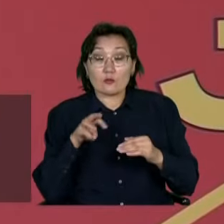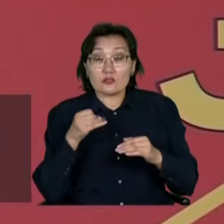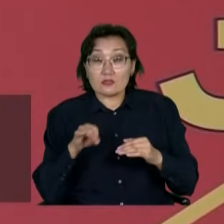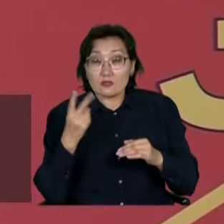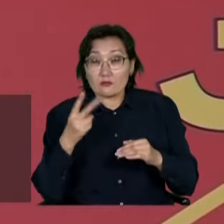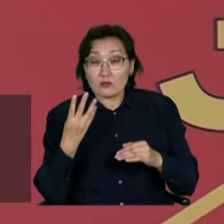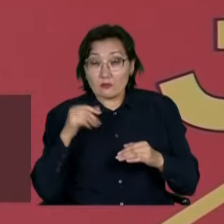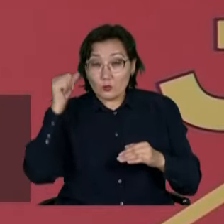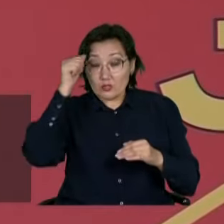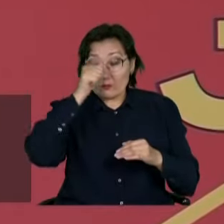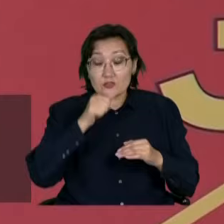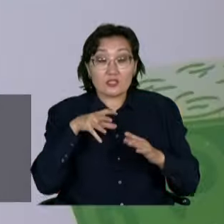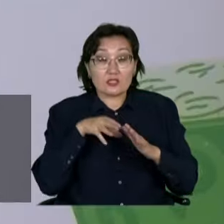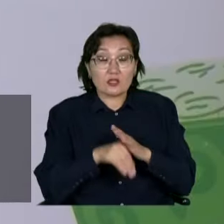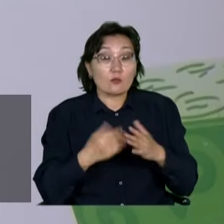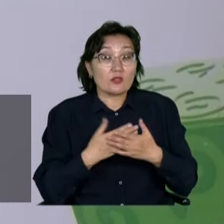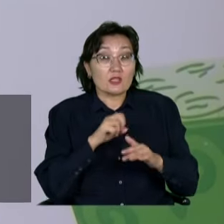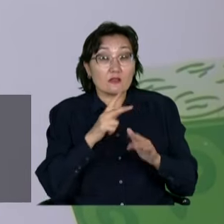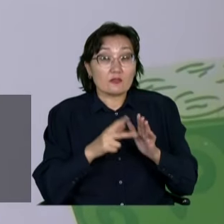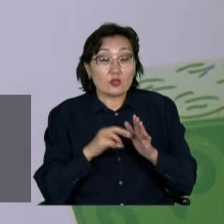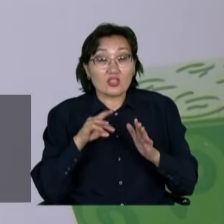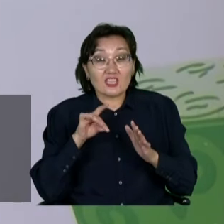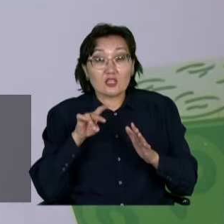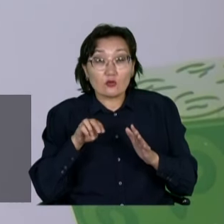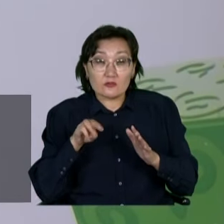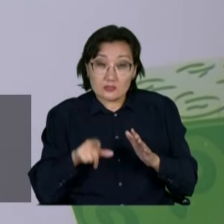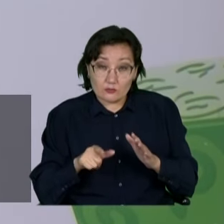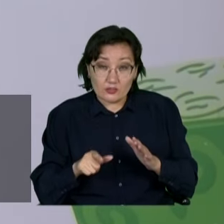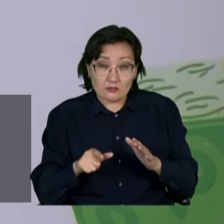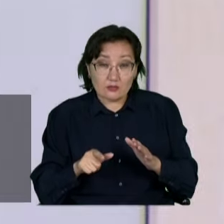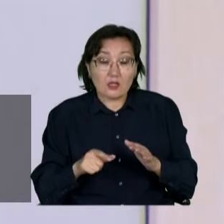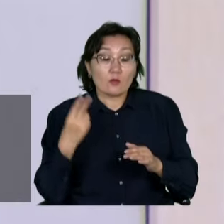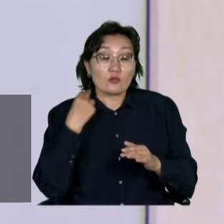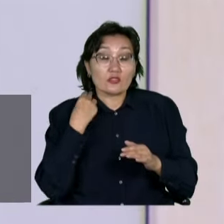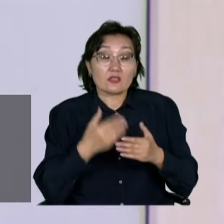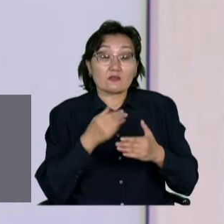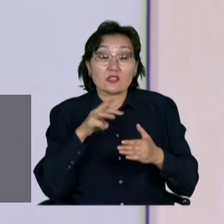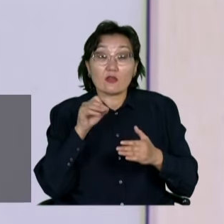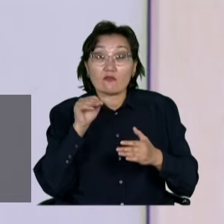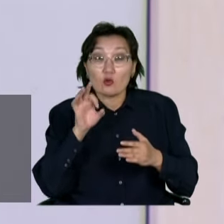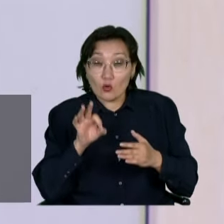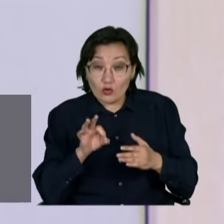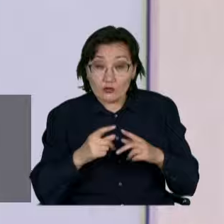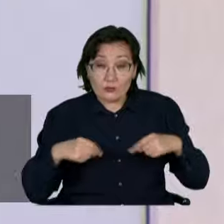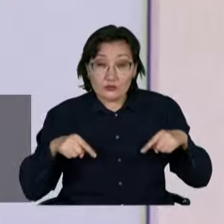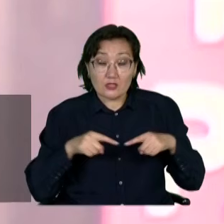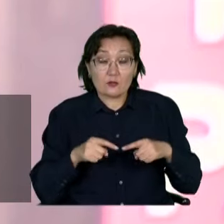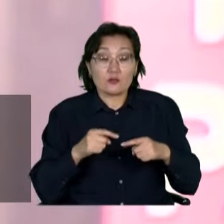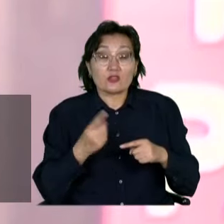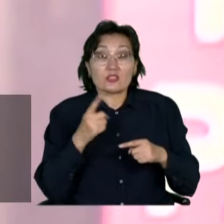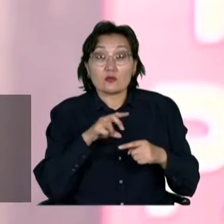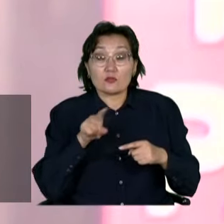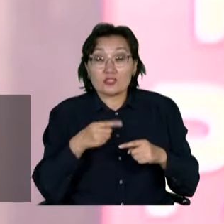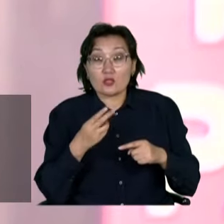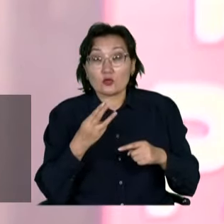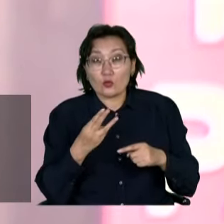мая 2024 года составила почти 18 триллионов тенге. В то же время задолженность перед микрофинансовыми организациями достигла